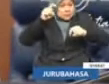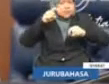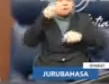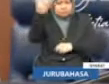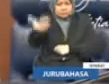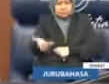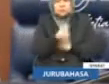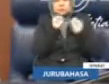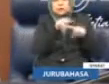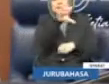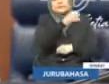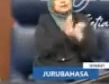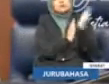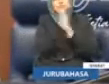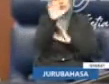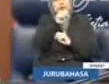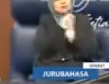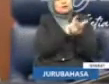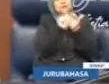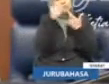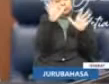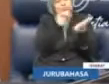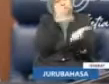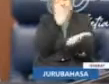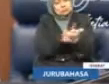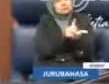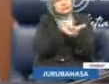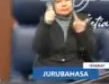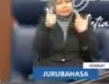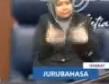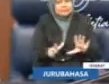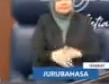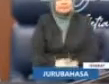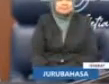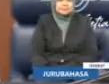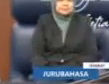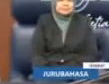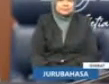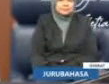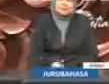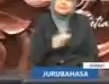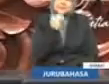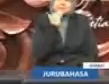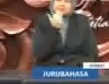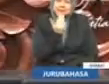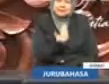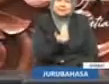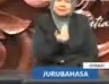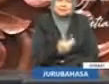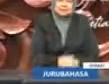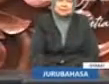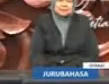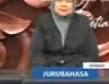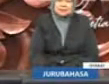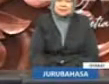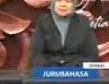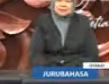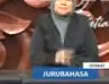asing dv5 bitrust ada halangan dan lulus AD cce men